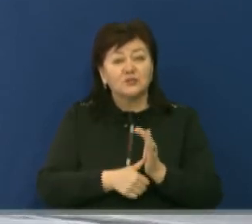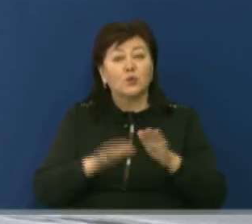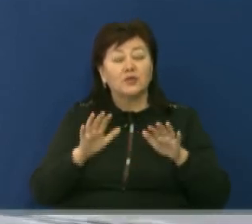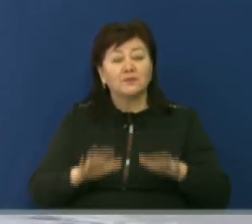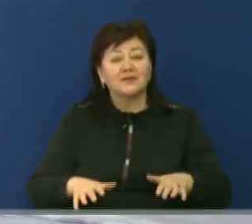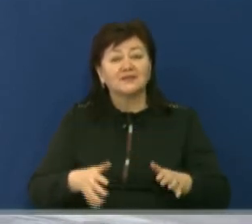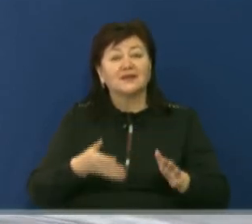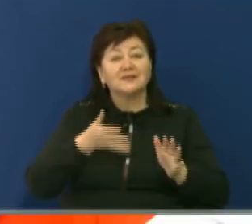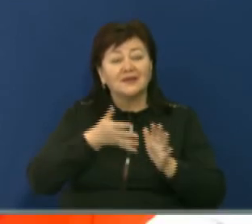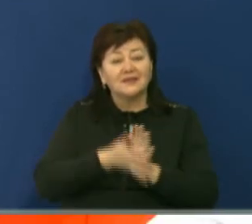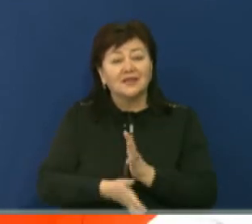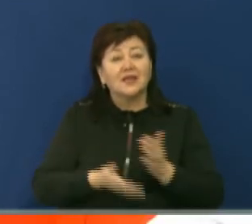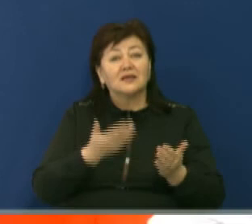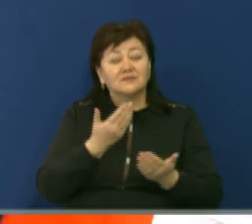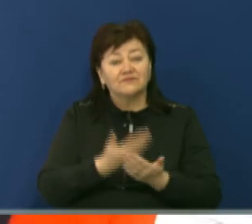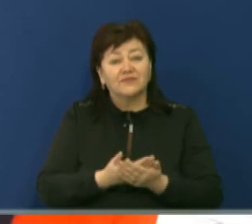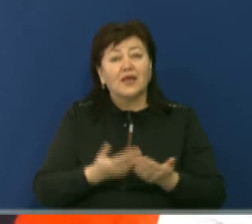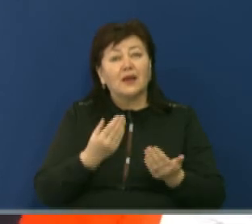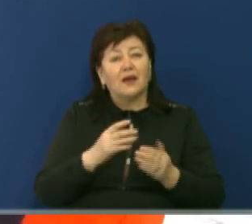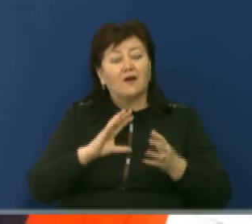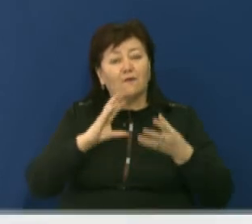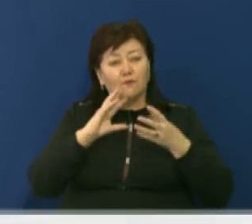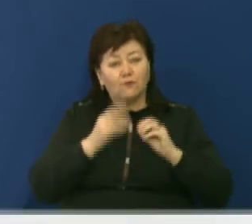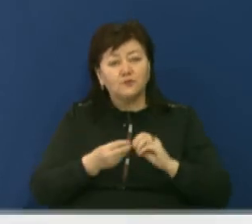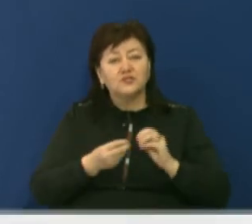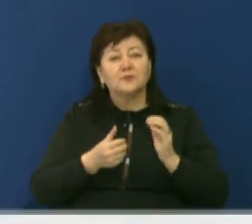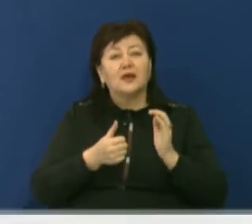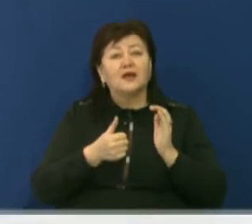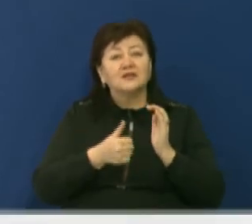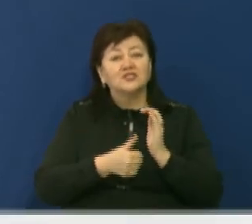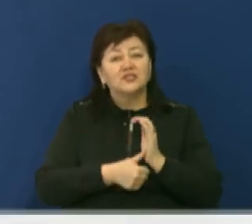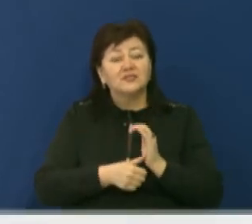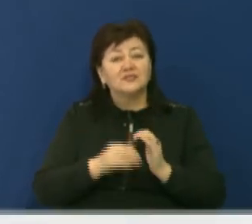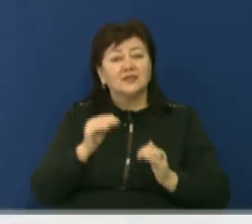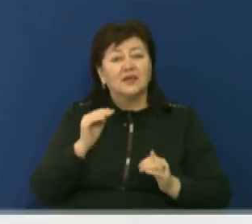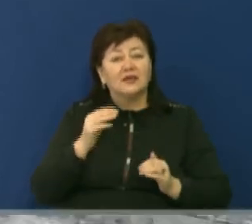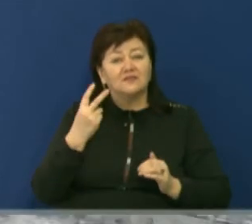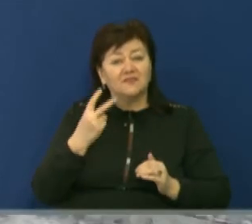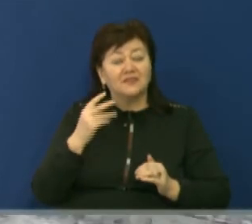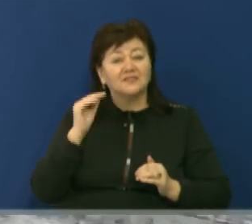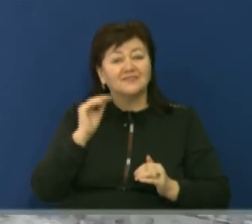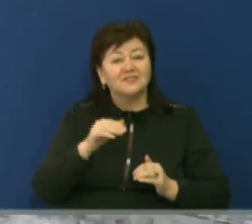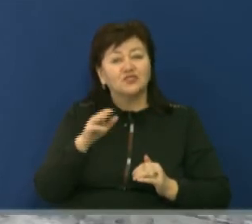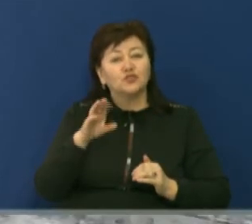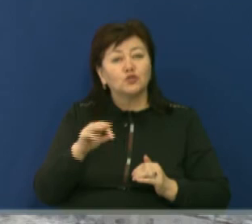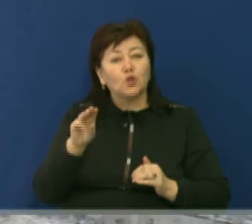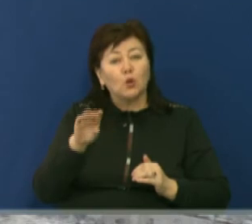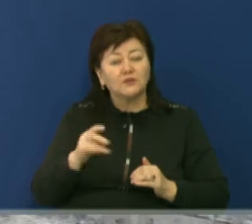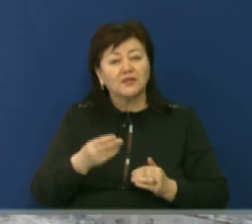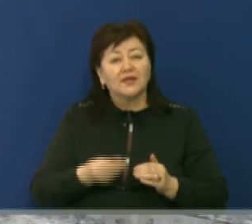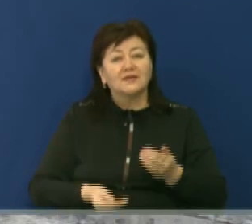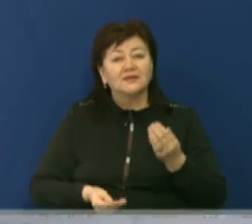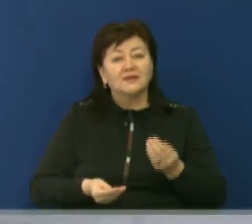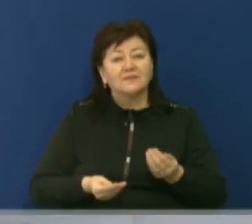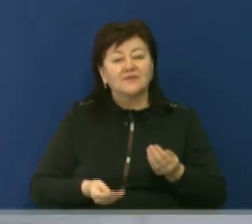уақытқа дейін 2 тоннаға жуық жарылғыш заттар пайдаланылды. Шамамен 30 мың шаршы метр мұз жарылды. Жұмыстарды наурыз айының